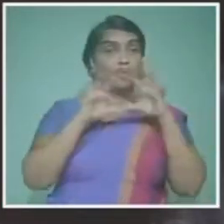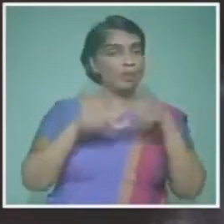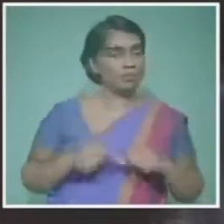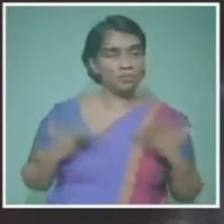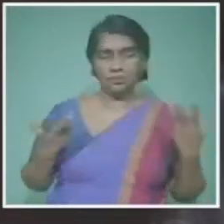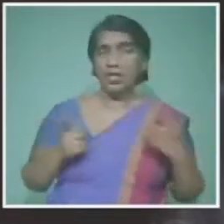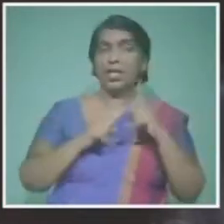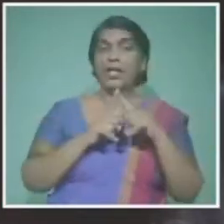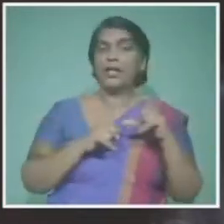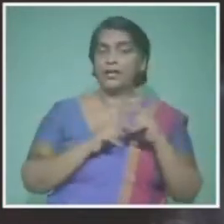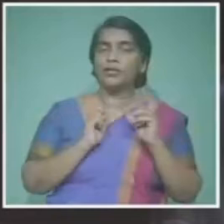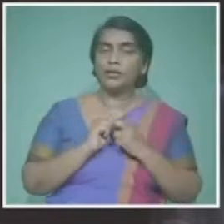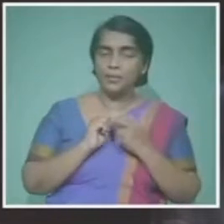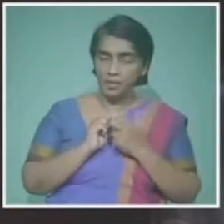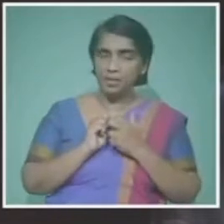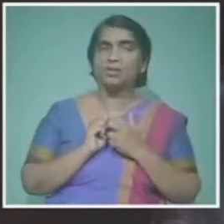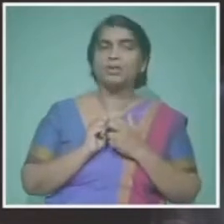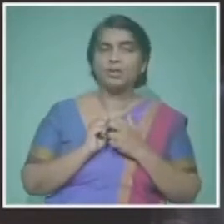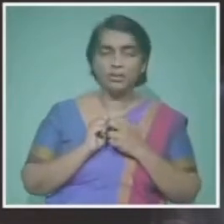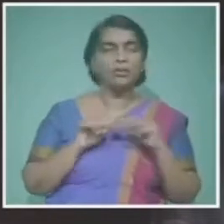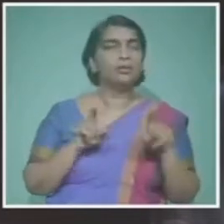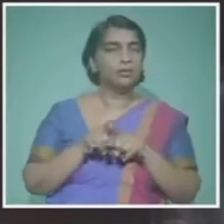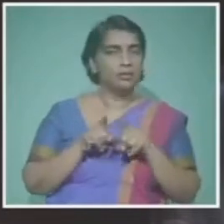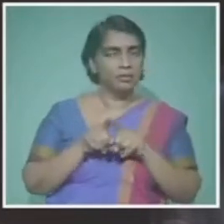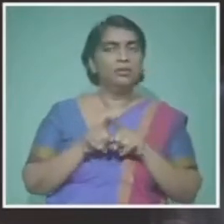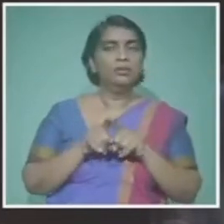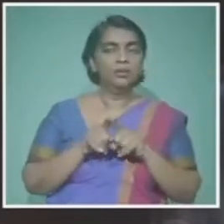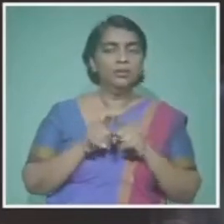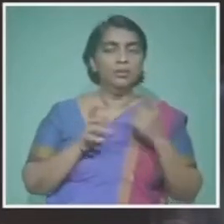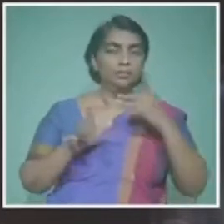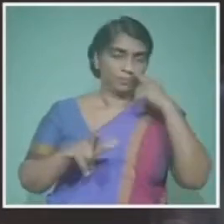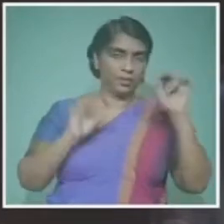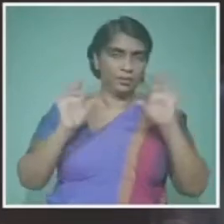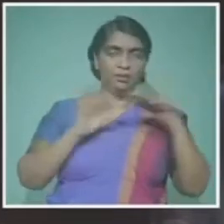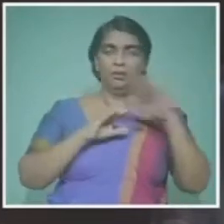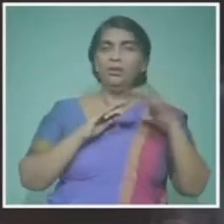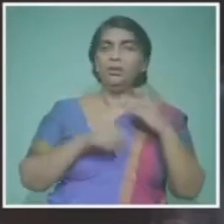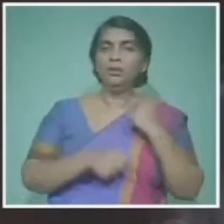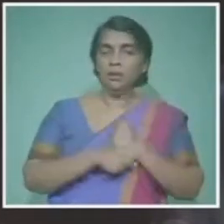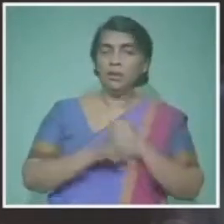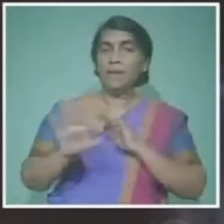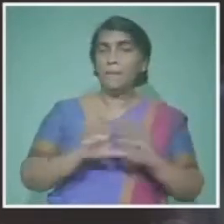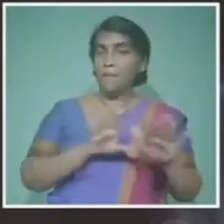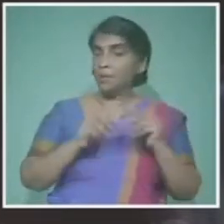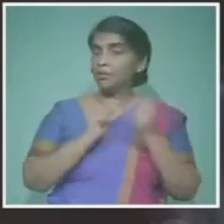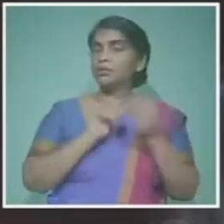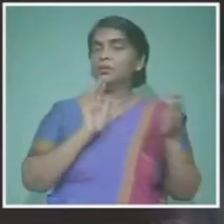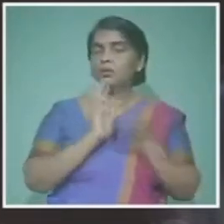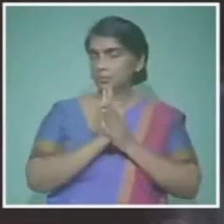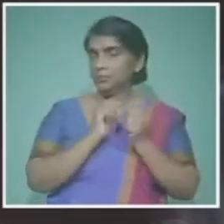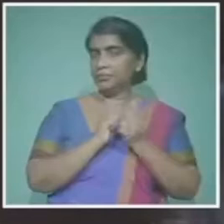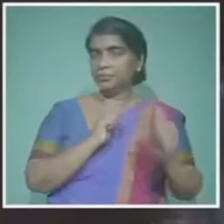අඩු. අධ්‍යාපනයේ මේ ප්‍රශ්න තියෙනවා. තියෙනවා. ඒ වගේ මතු කරේ නිවාසික ප්‍රදේශ රාජ්‍ය පරිපාලන ව්‍යුහය යටතේ